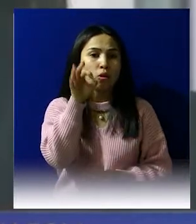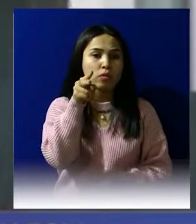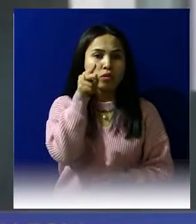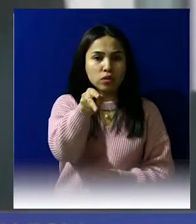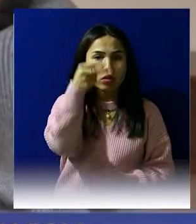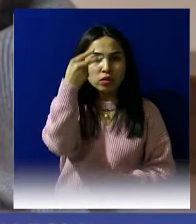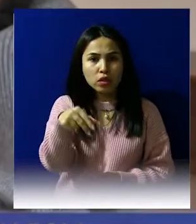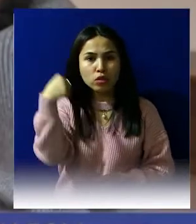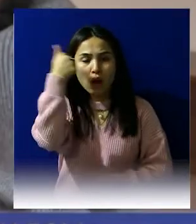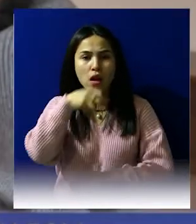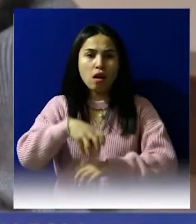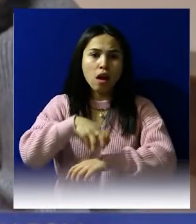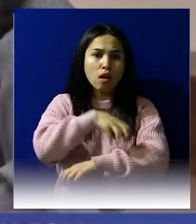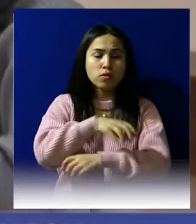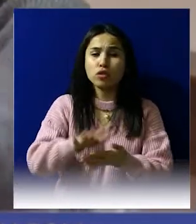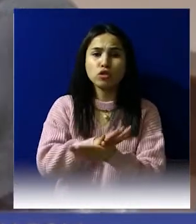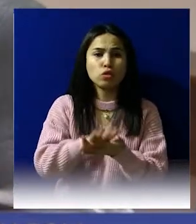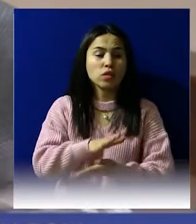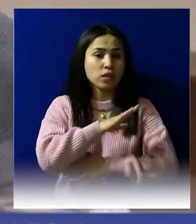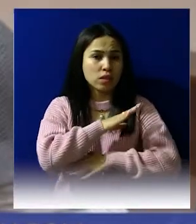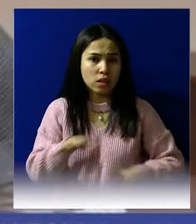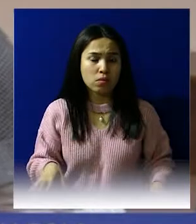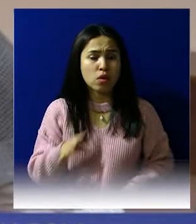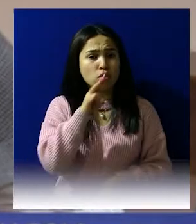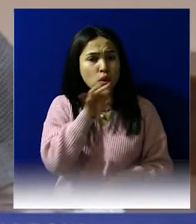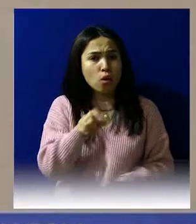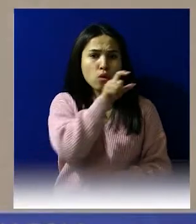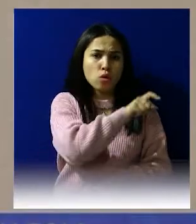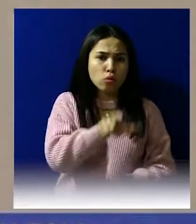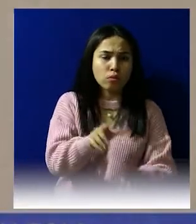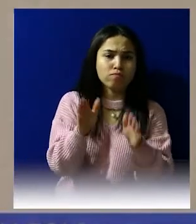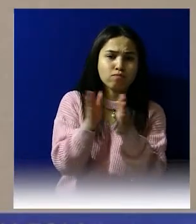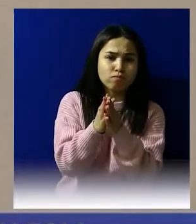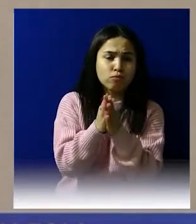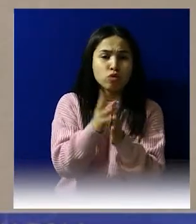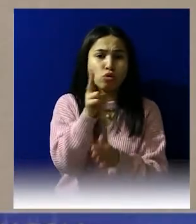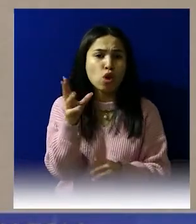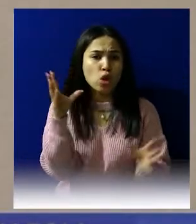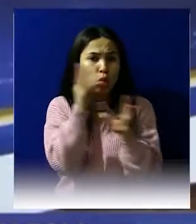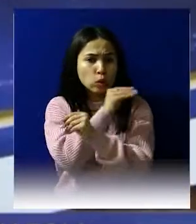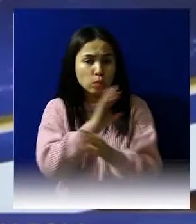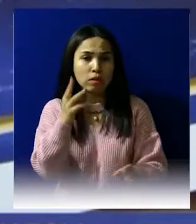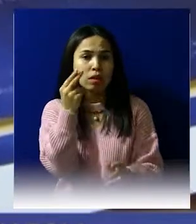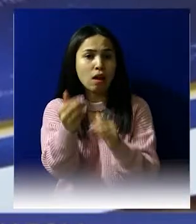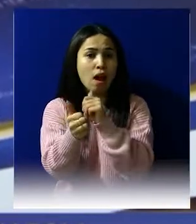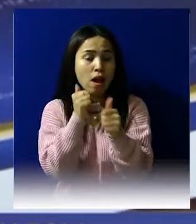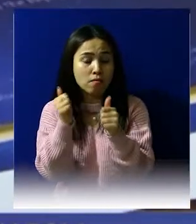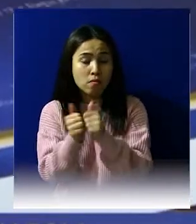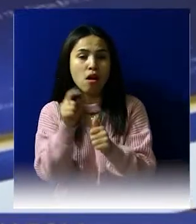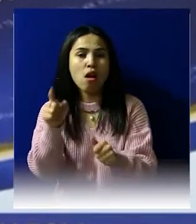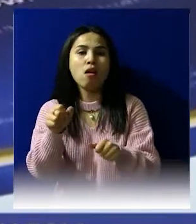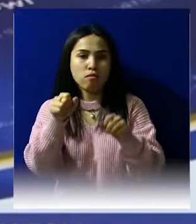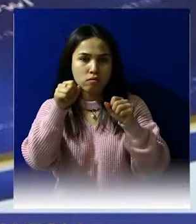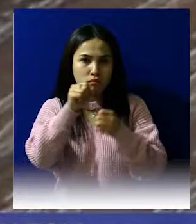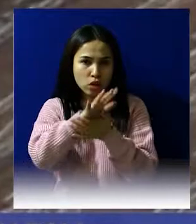были приняты до 3 октября 2020 года. Никаких комиссий не взималось. Тем не менее, по многочисленным просьбам тех, кто еще